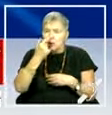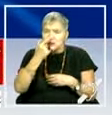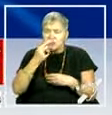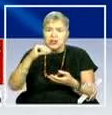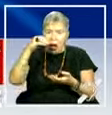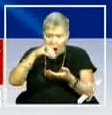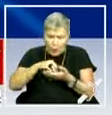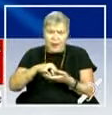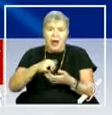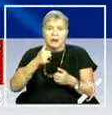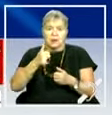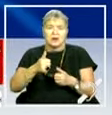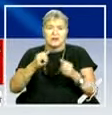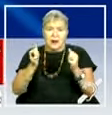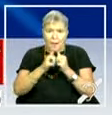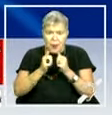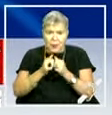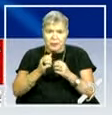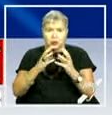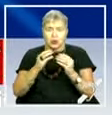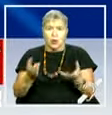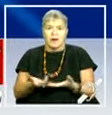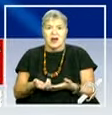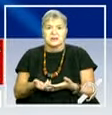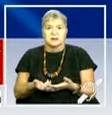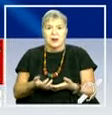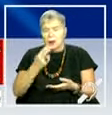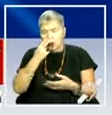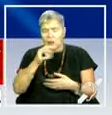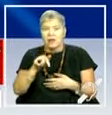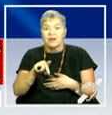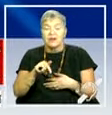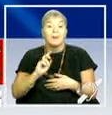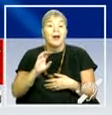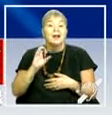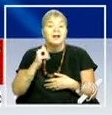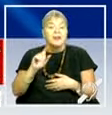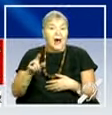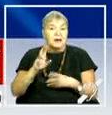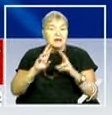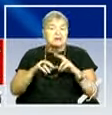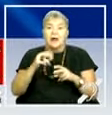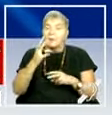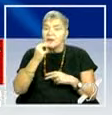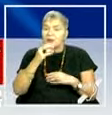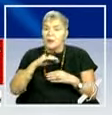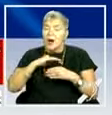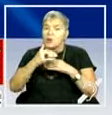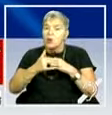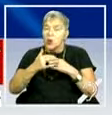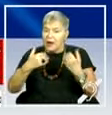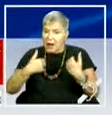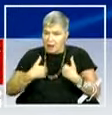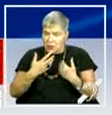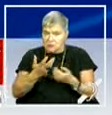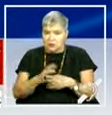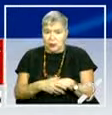teritoriul României. O să vedem declarațiile în câteva momente. Până atunci o să stăm de vorbă cu colegul meu, Adelin Petrișor. Adelin, bine